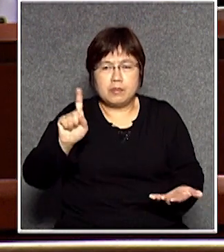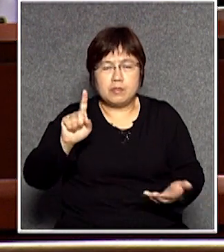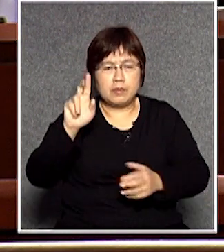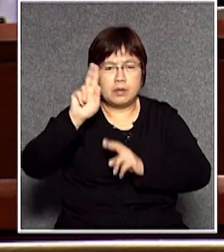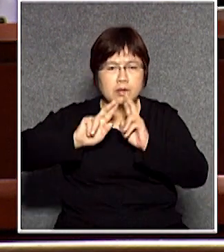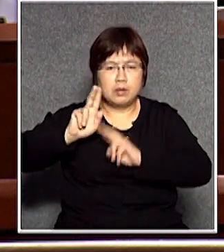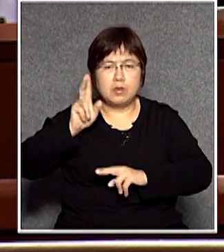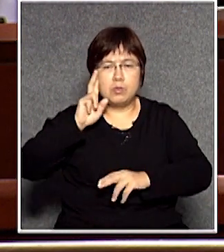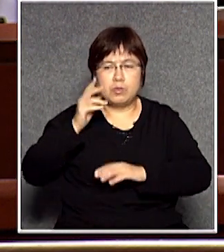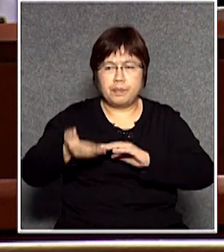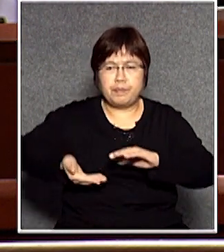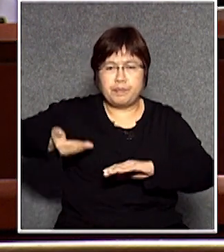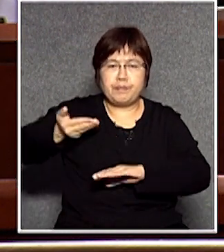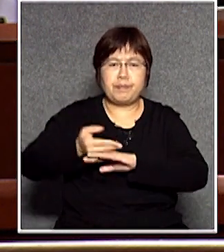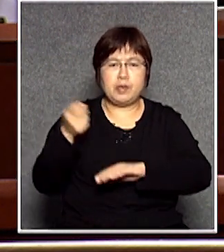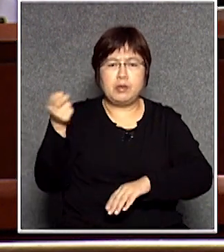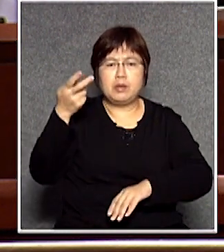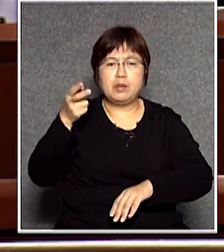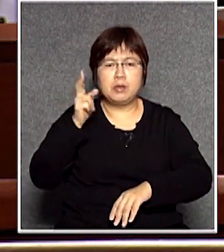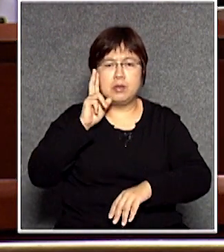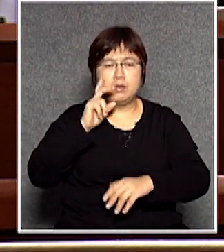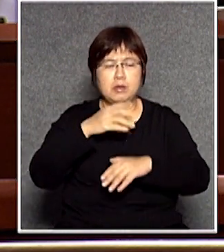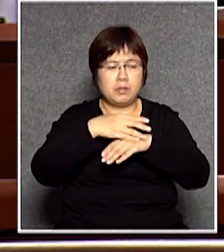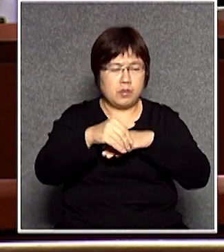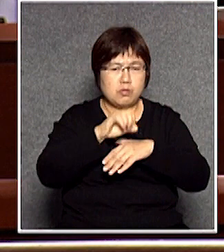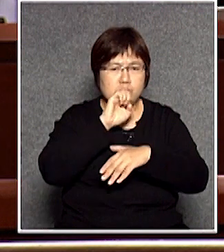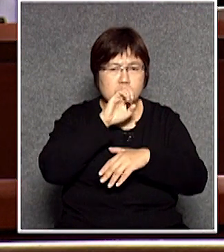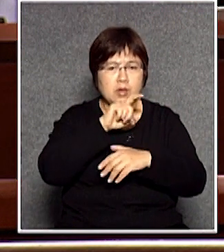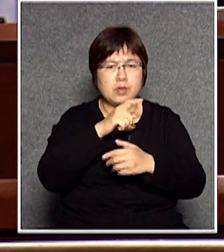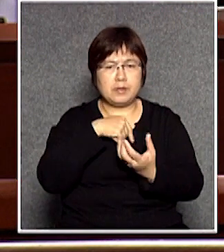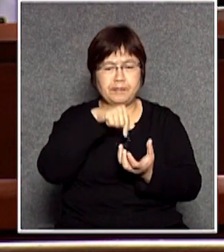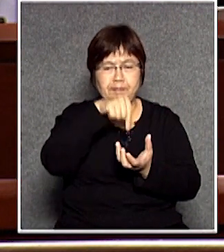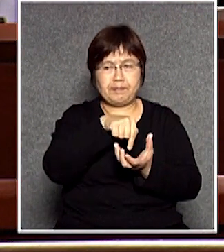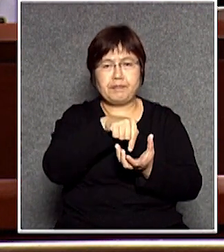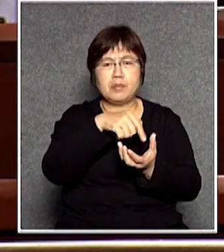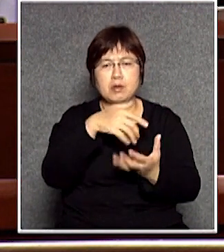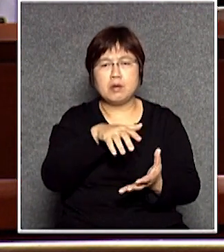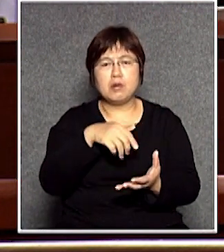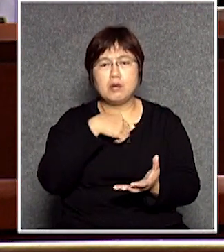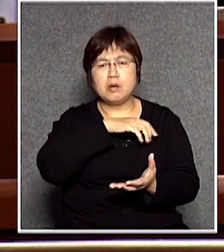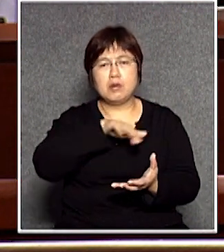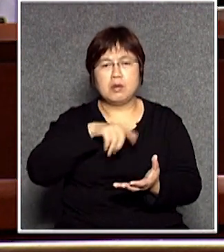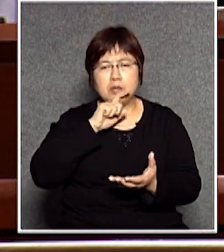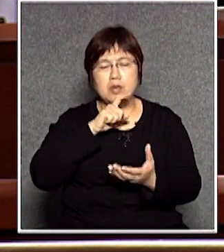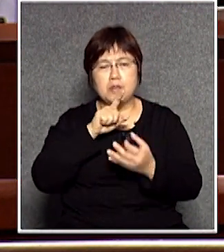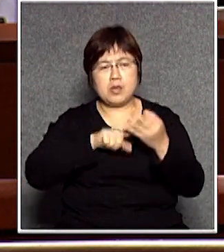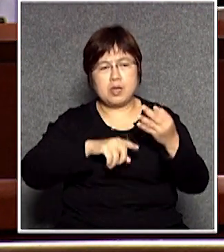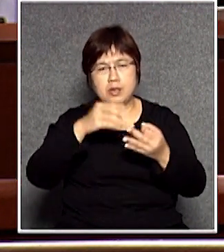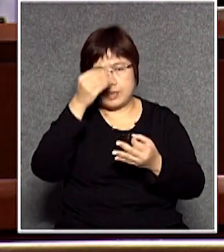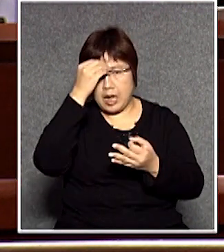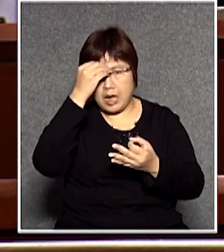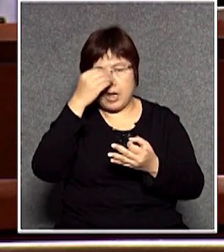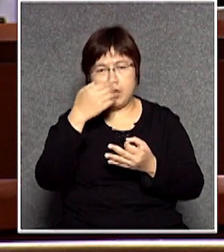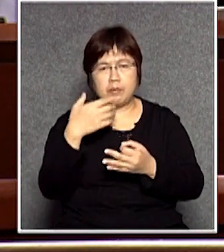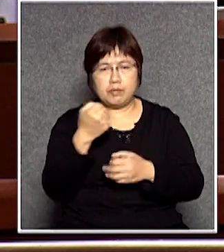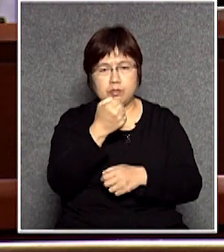又好像倒回來了，自從毛澤東說了做核心之後，我們的習近平總書記和國